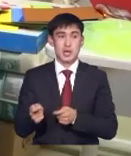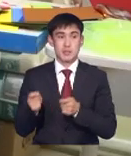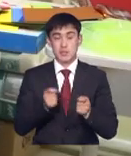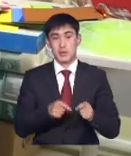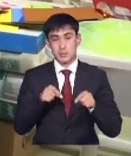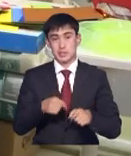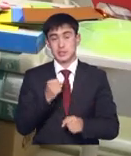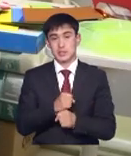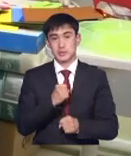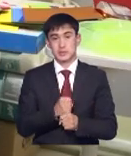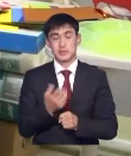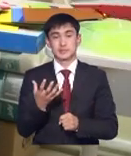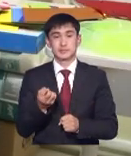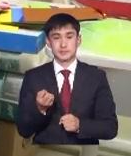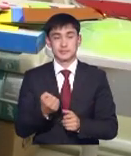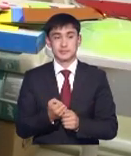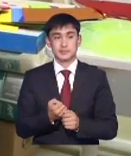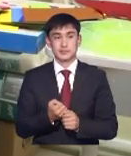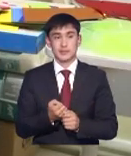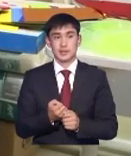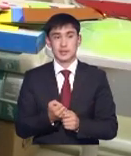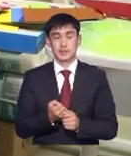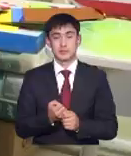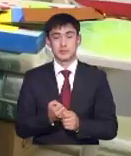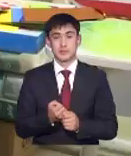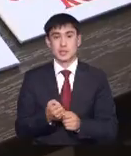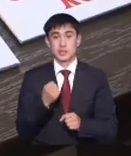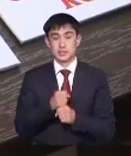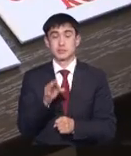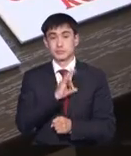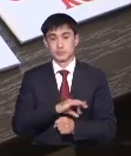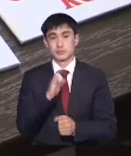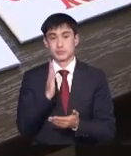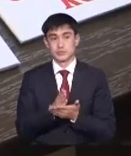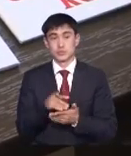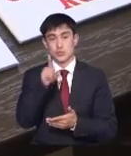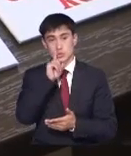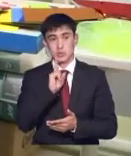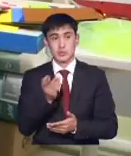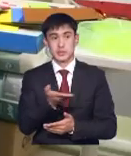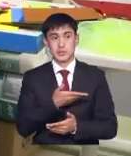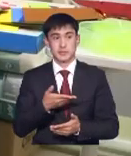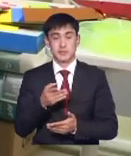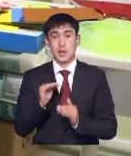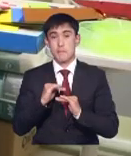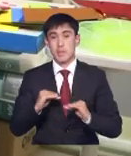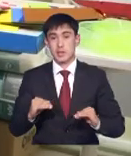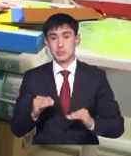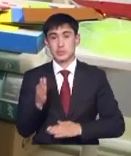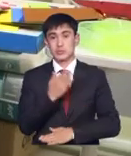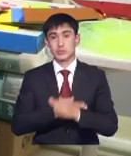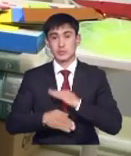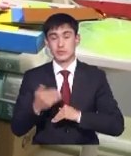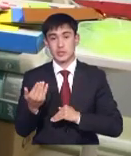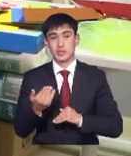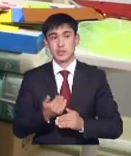бар, мында жасаймыз. Соларды кішкене жасып, тиін-тебен жасауға. Бізге өте қолайлы, өйткені баламыз мүмкіндік шектеулі